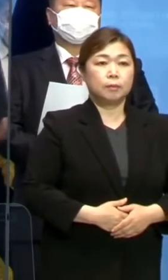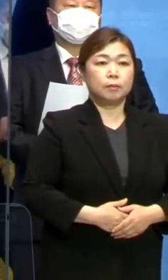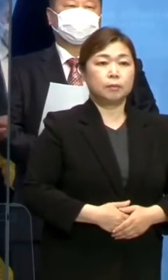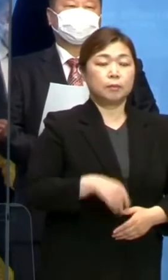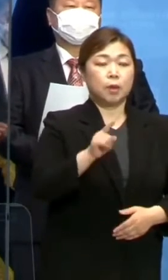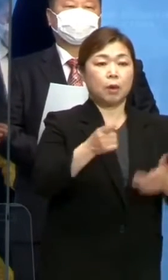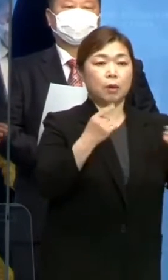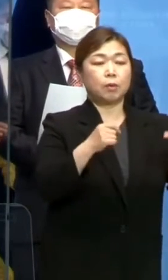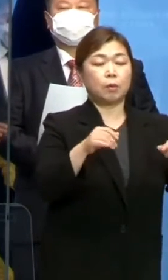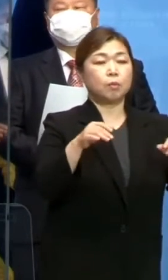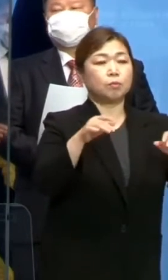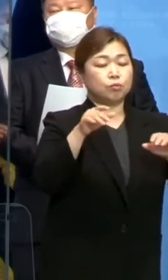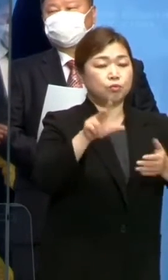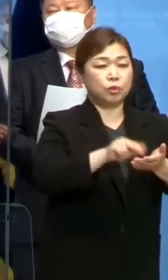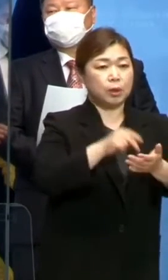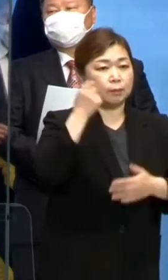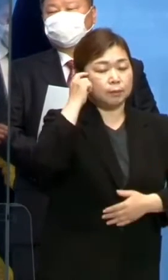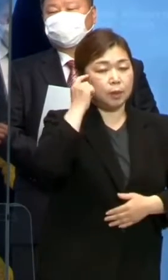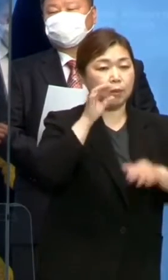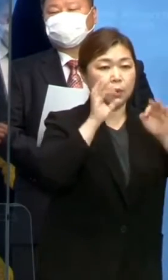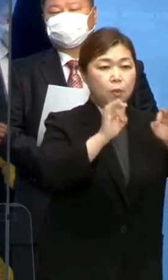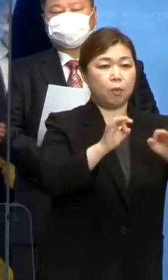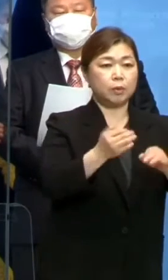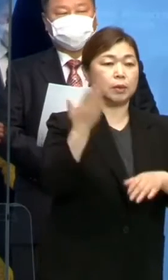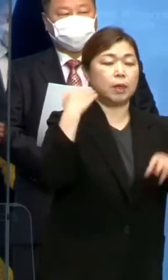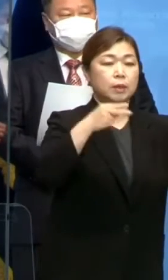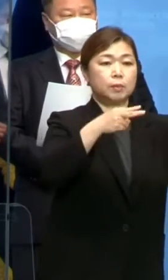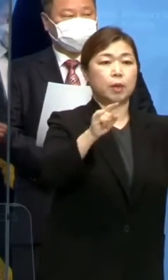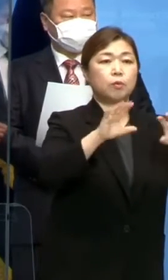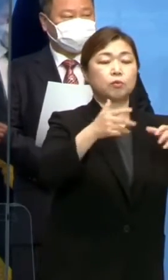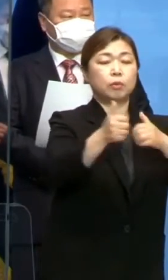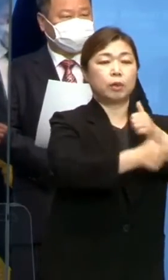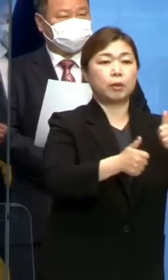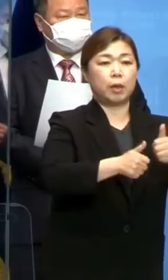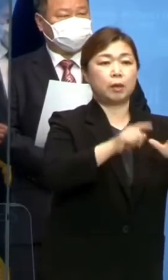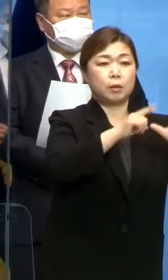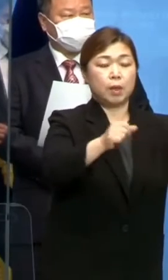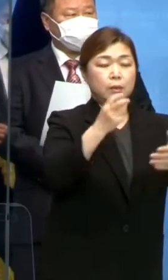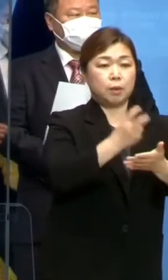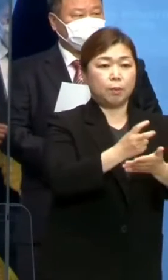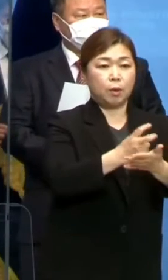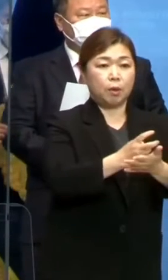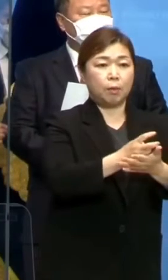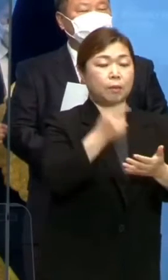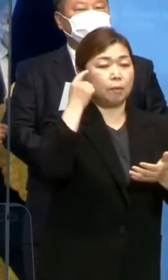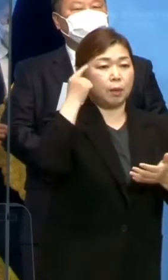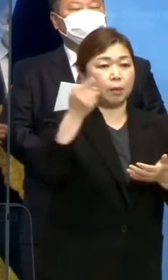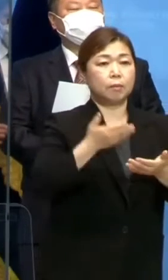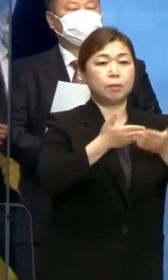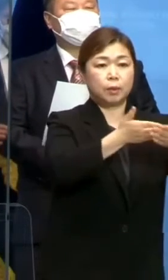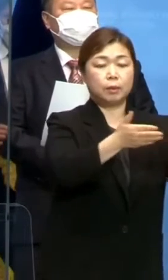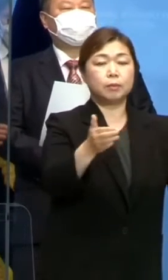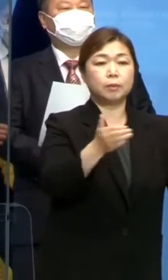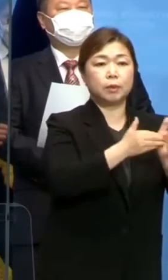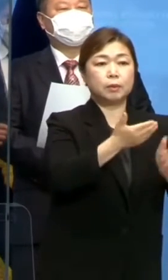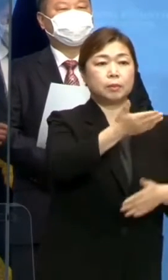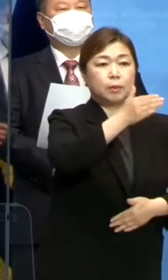이런 문제 인식하에 친한 20회 국회에서 지방의회 법안 이파리 되었을 파리